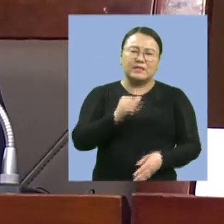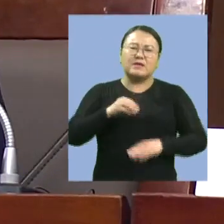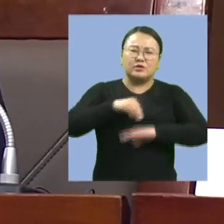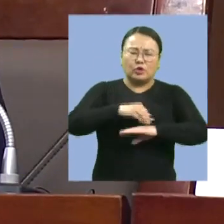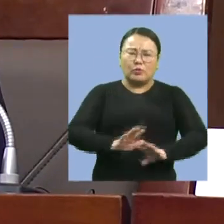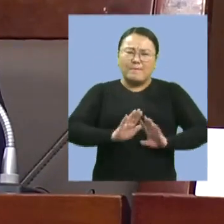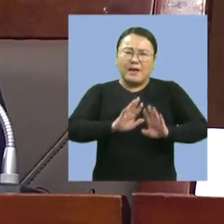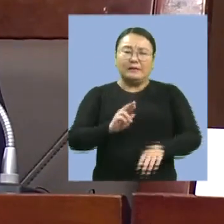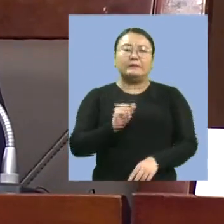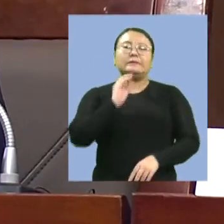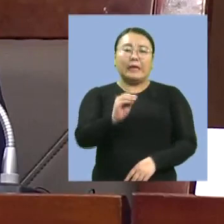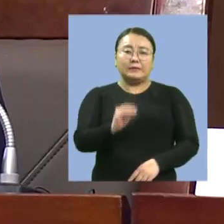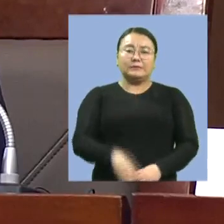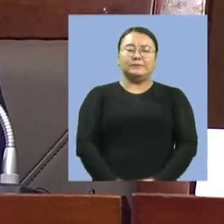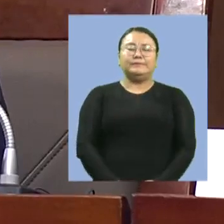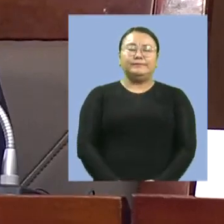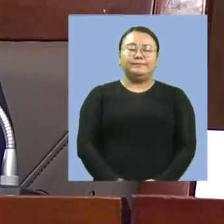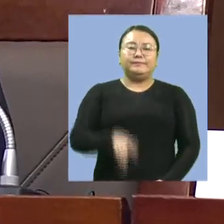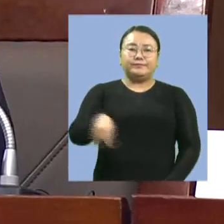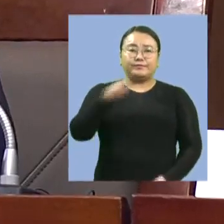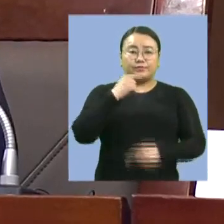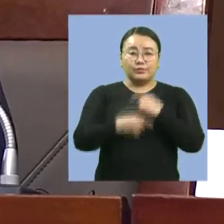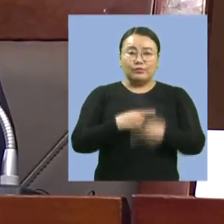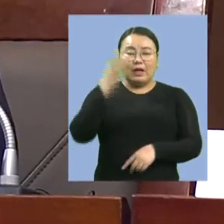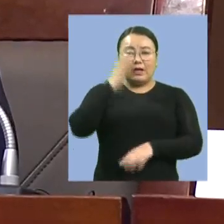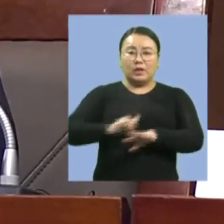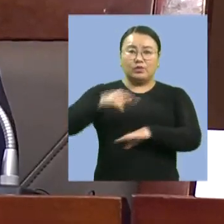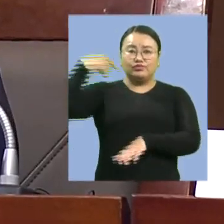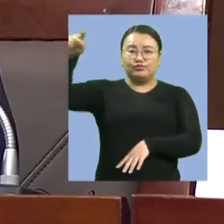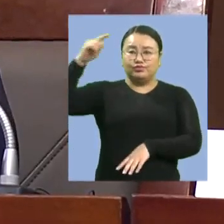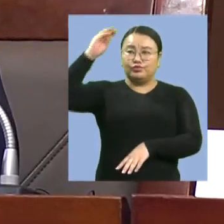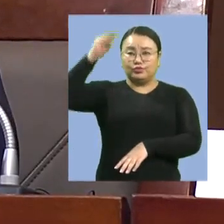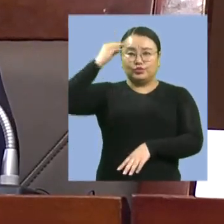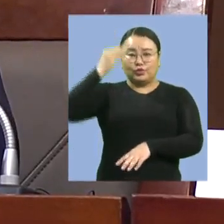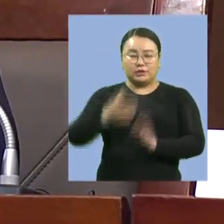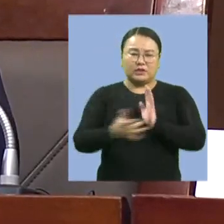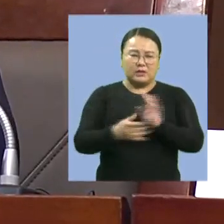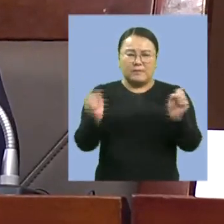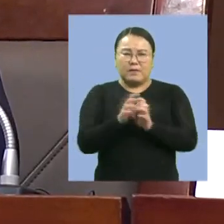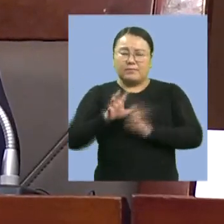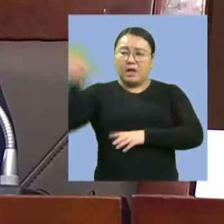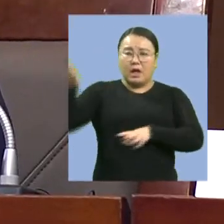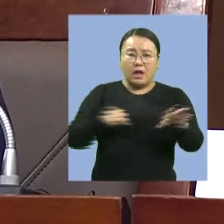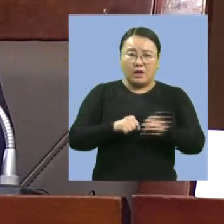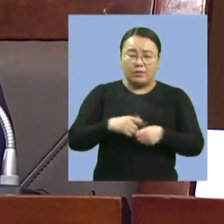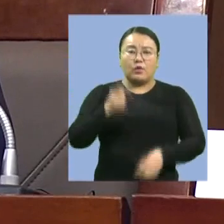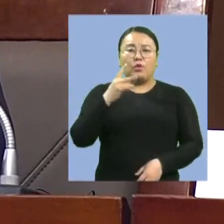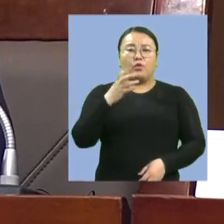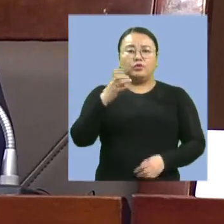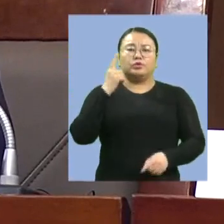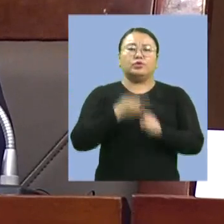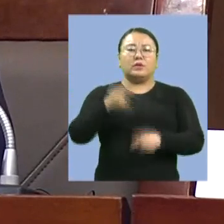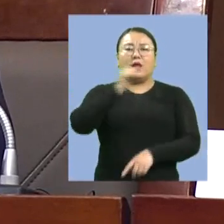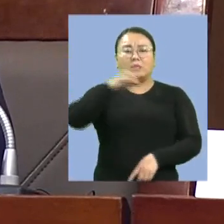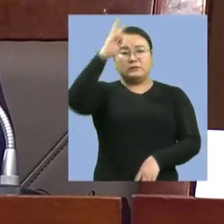гэн, яаж тогтвортой орчныг нь бий болгож гэн. Энэ талаарх энэ гадаад орны туршлага техник технологийн нэвтрүүлэх чиглэлээр бас хүнс